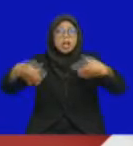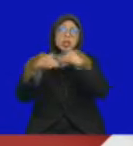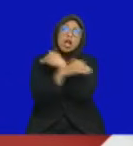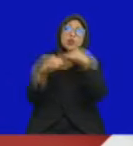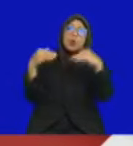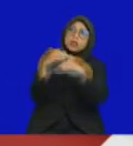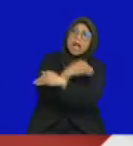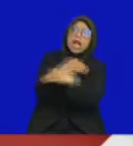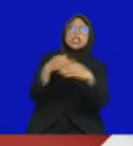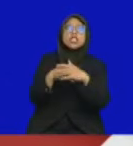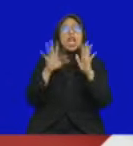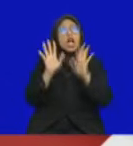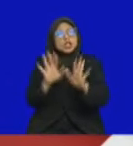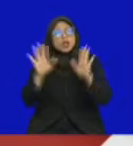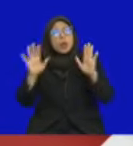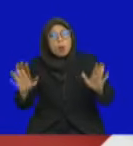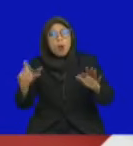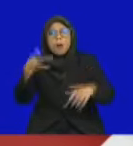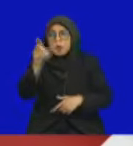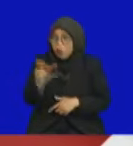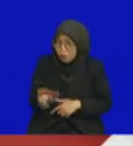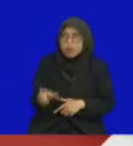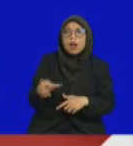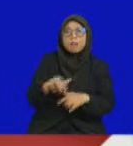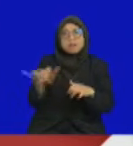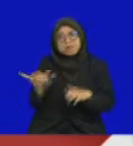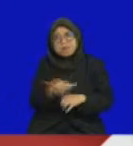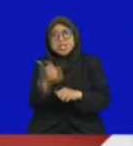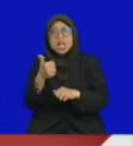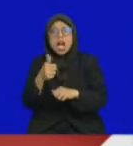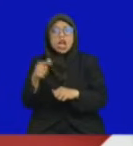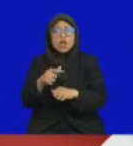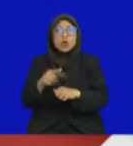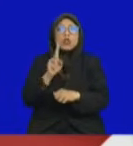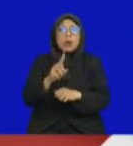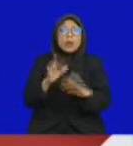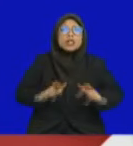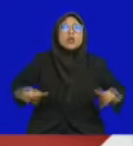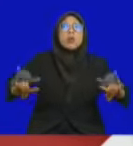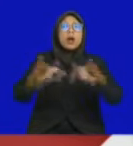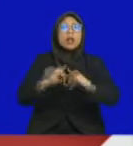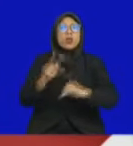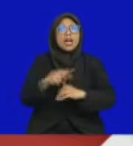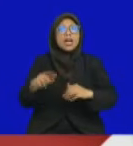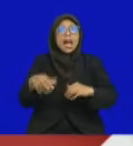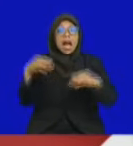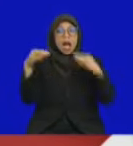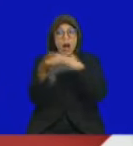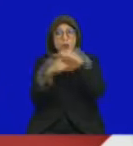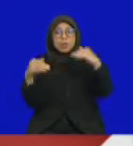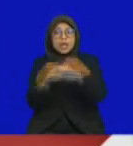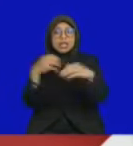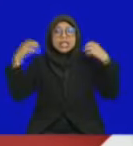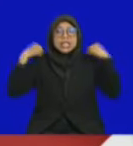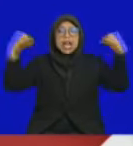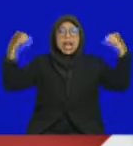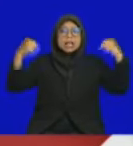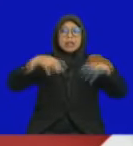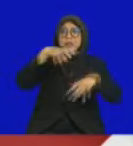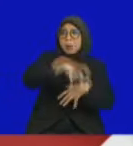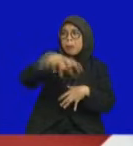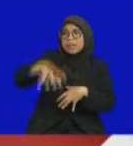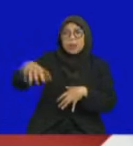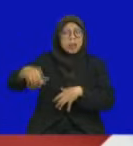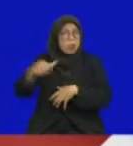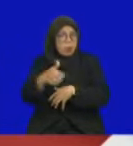ee untuk orang dan sekaligus angkutan untuk kesehatan maka wilayah pulau pulau itu